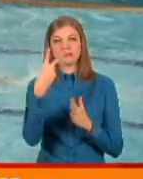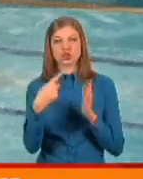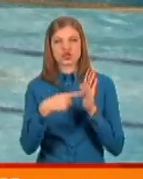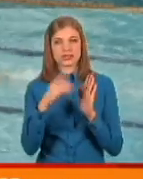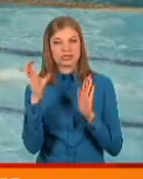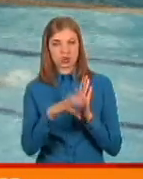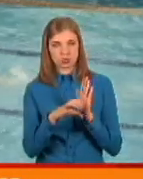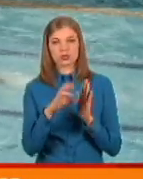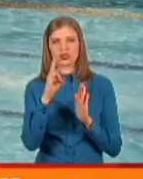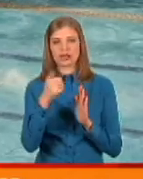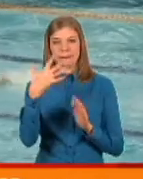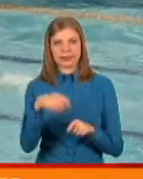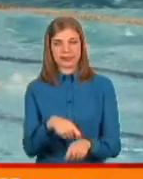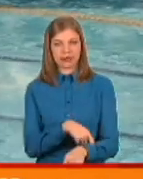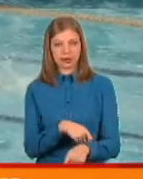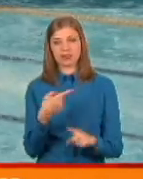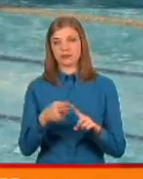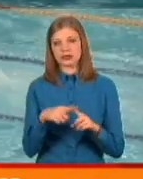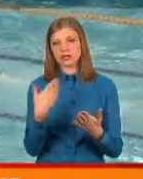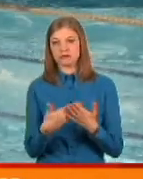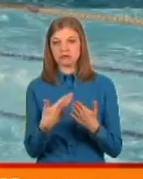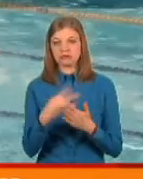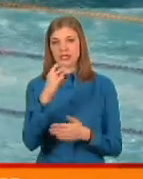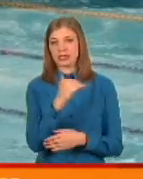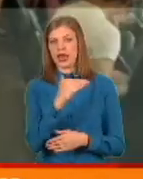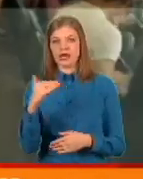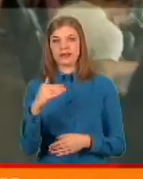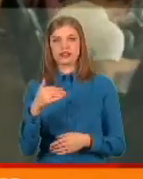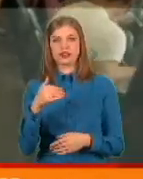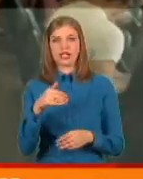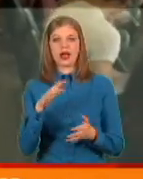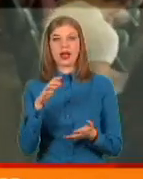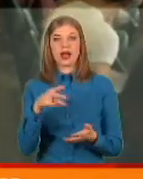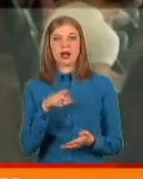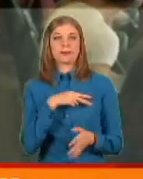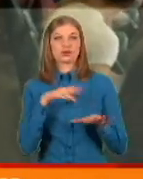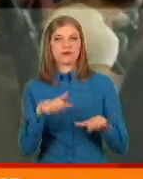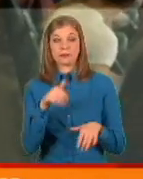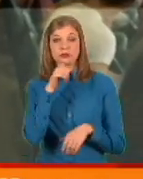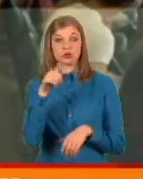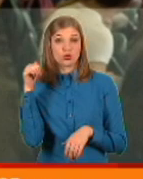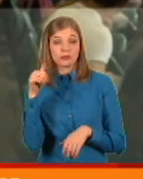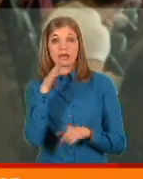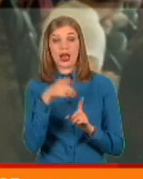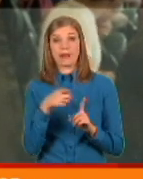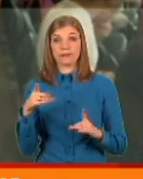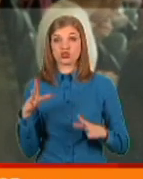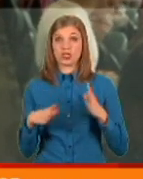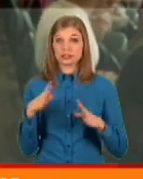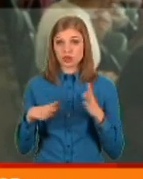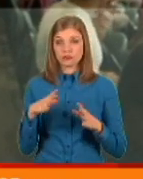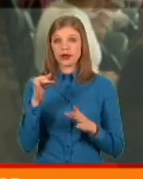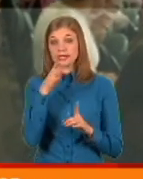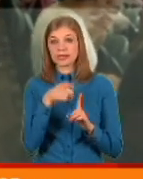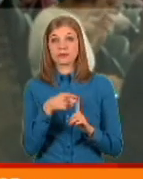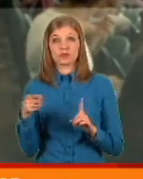26 секунд на 50 метрів. І це приблизно так на рівні призових місць минулого року. Але під час тренувань і